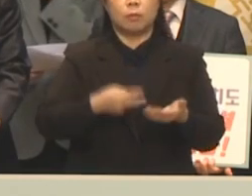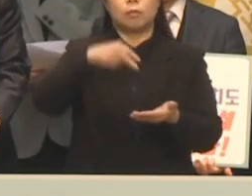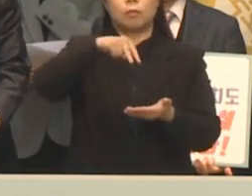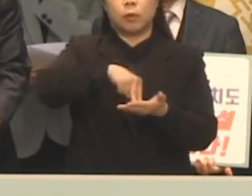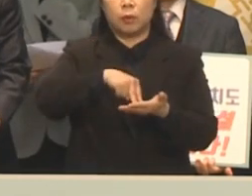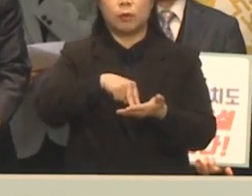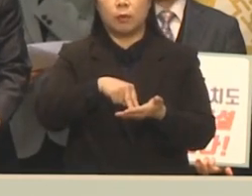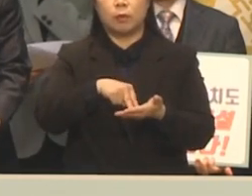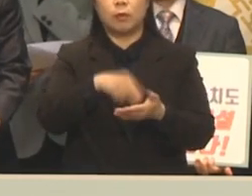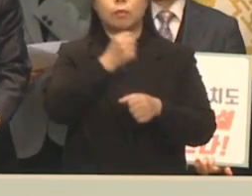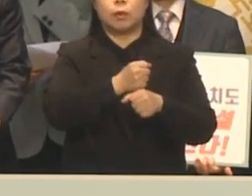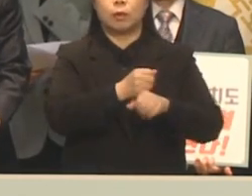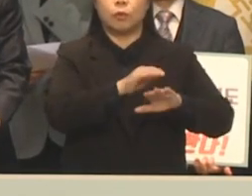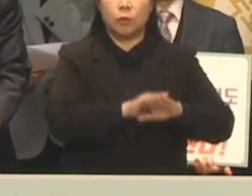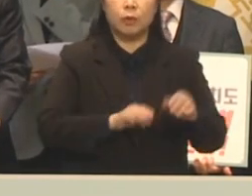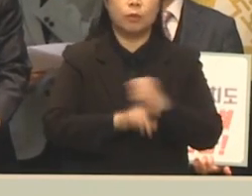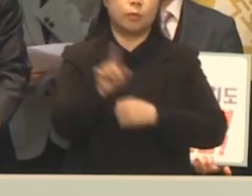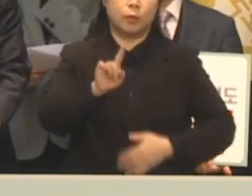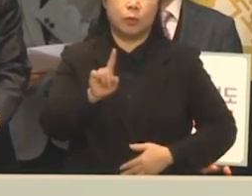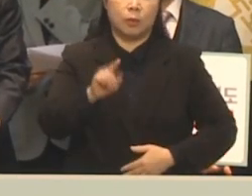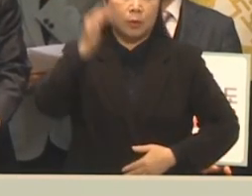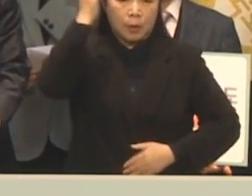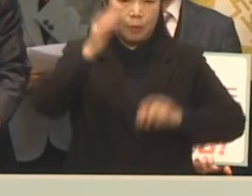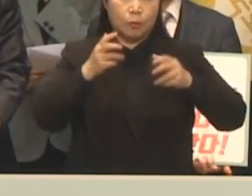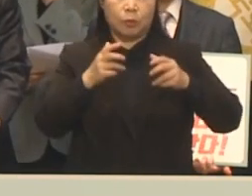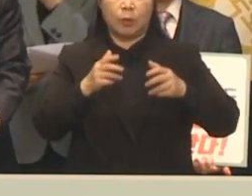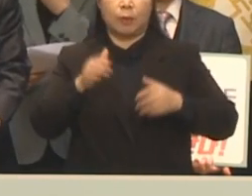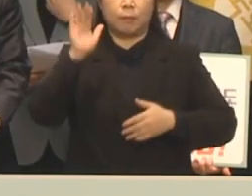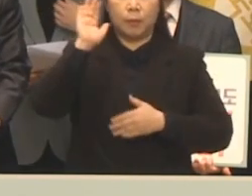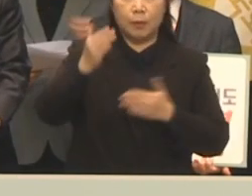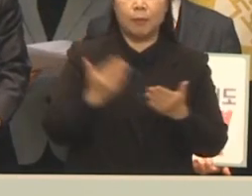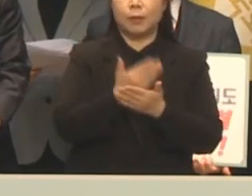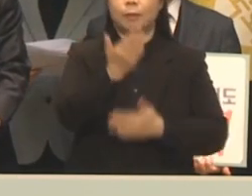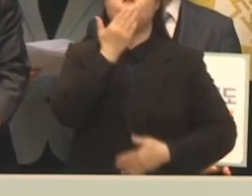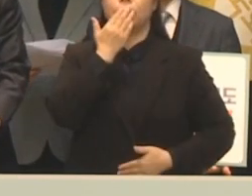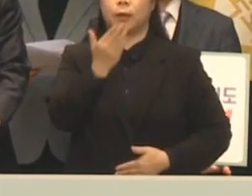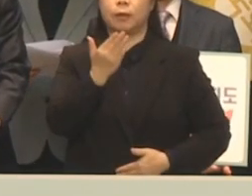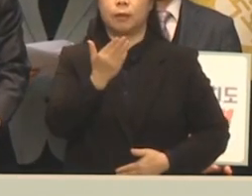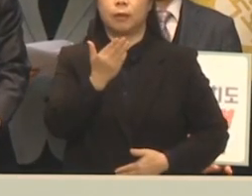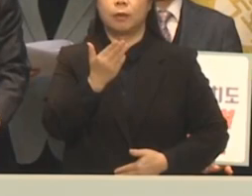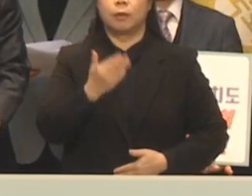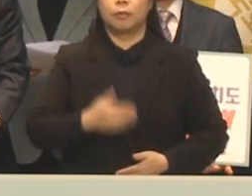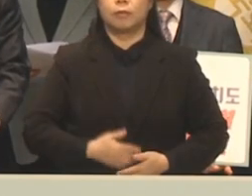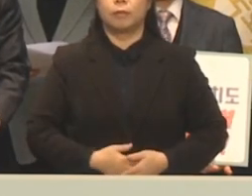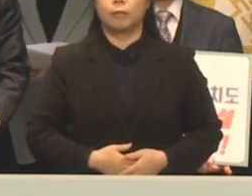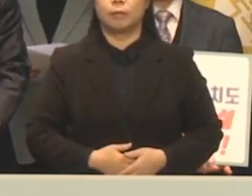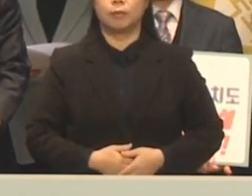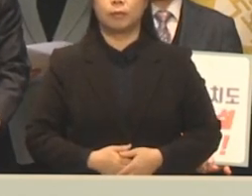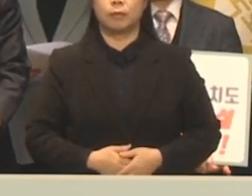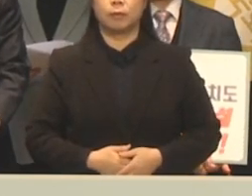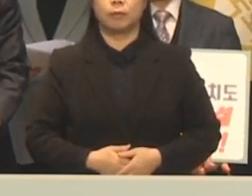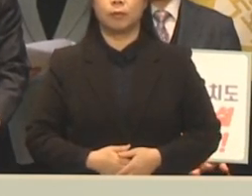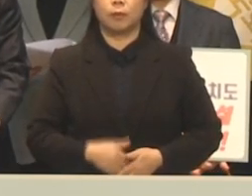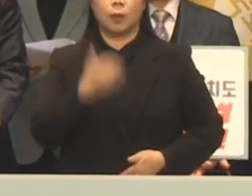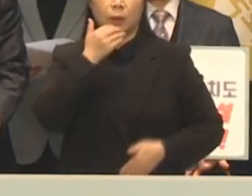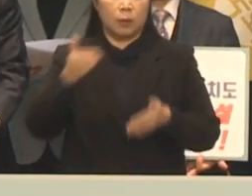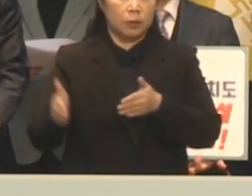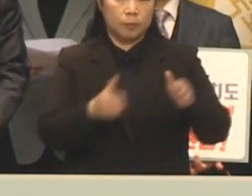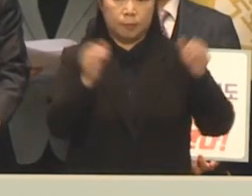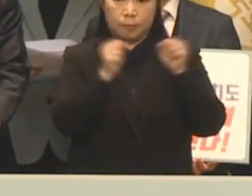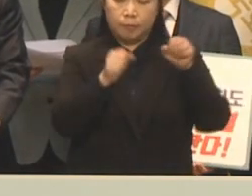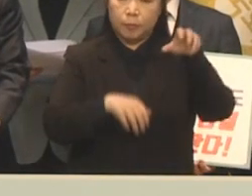설치는 대한민국 운명을 바꿀 수 있는 시대적 소명입니다. 경기